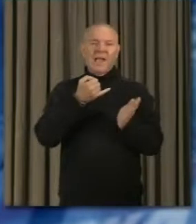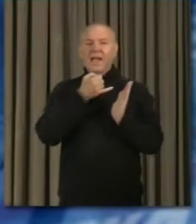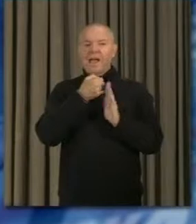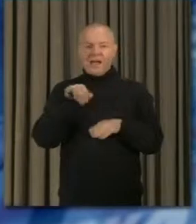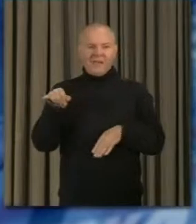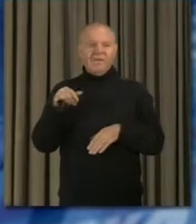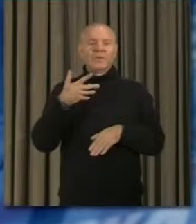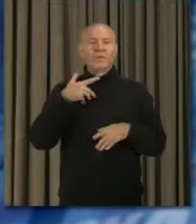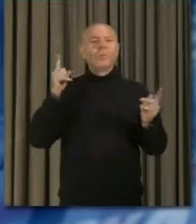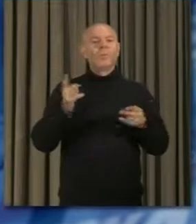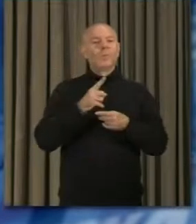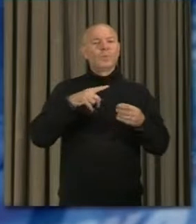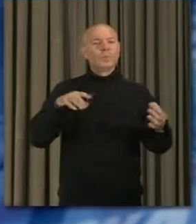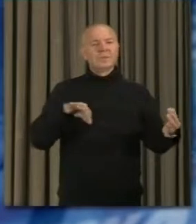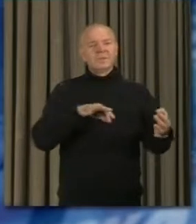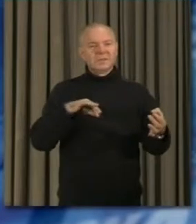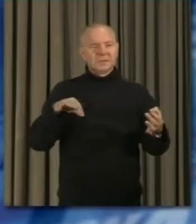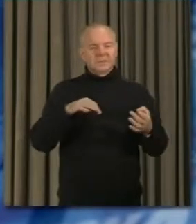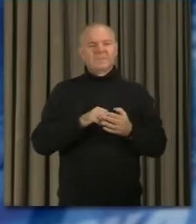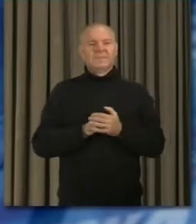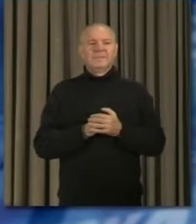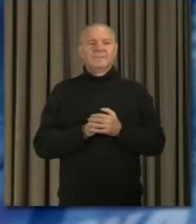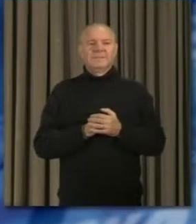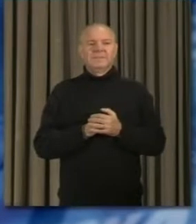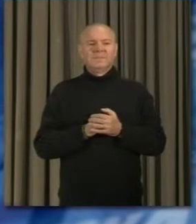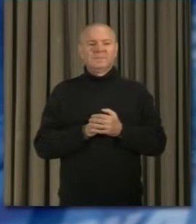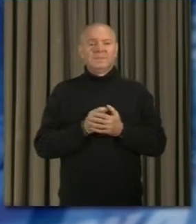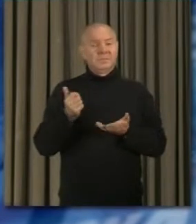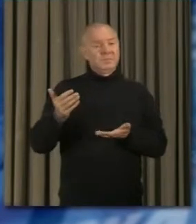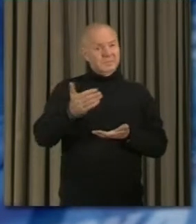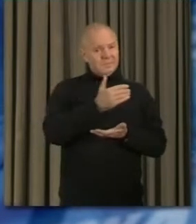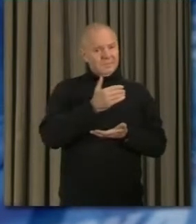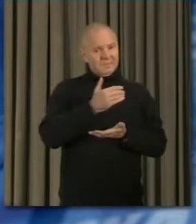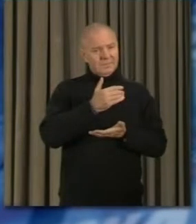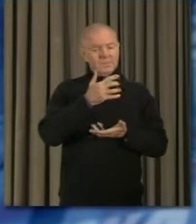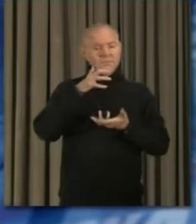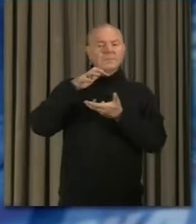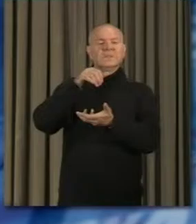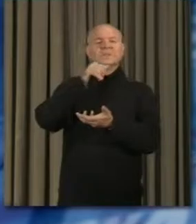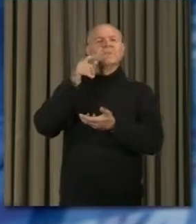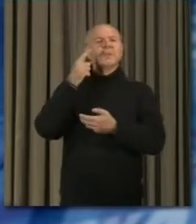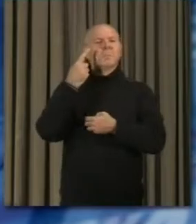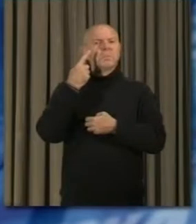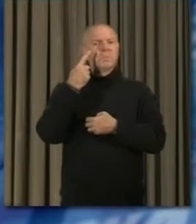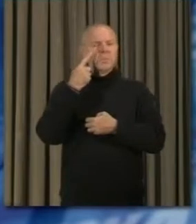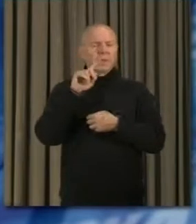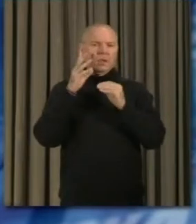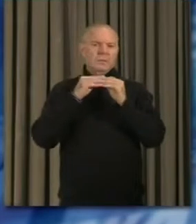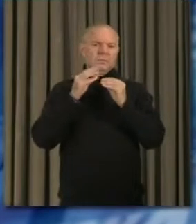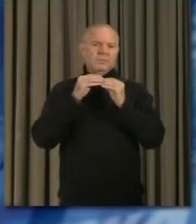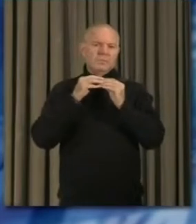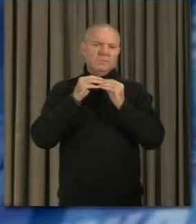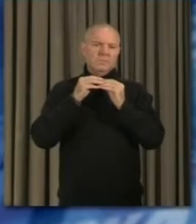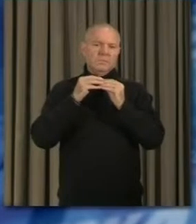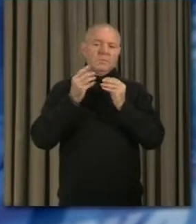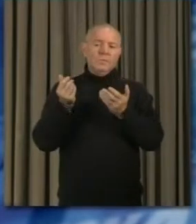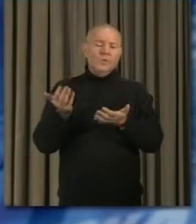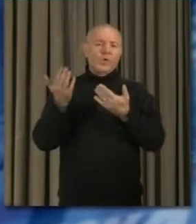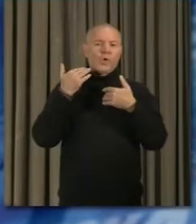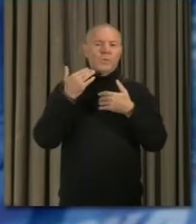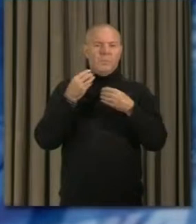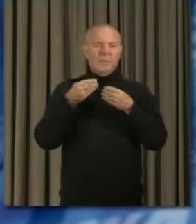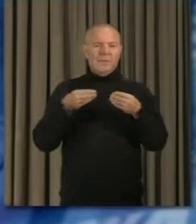'esibizione musicale del complesso Le Mordisioni il ricavato dell'iniziativa verrà utilizzato per la ristrutturazione e per l'acquisto di